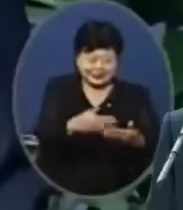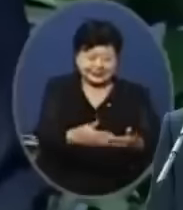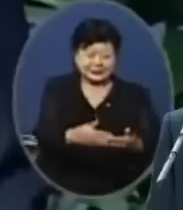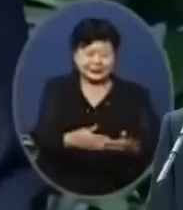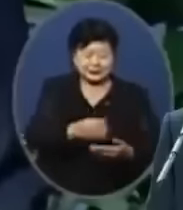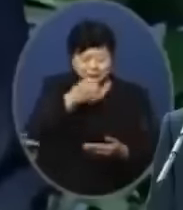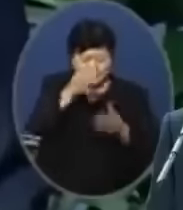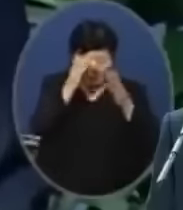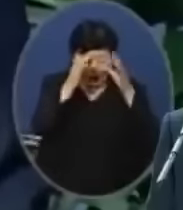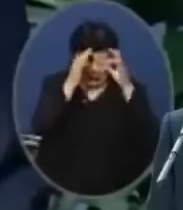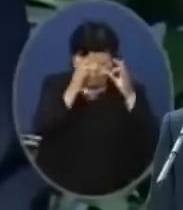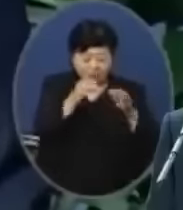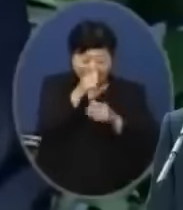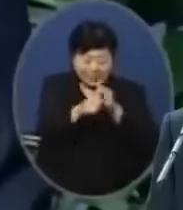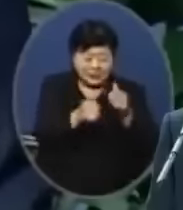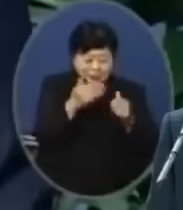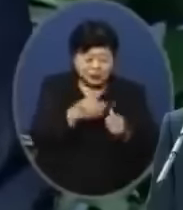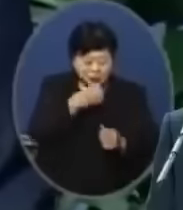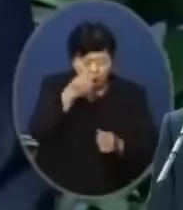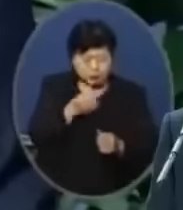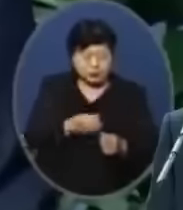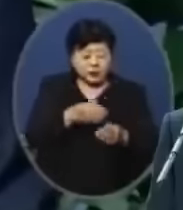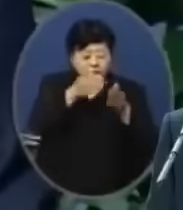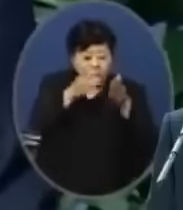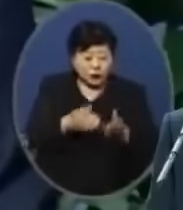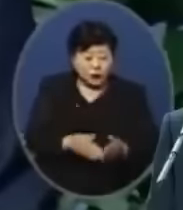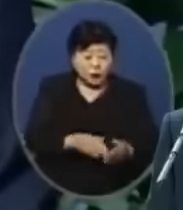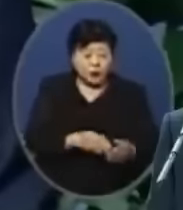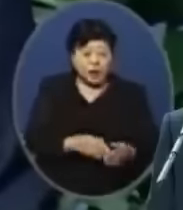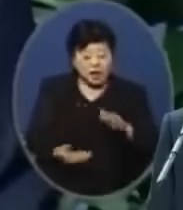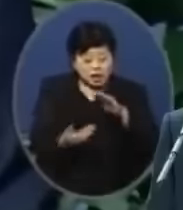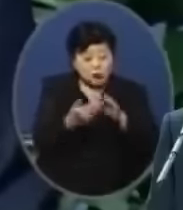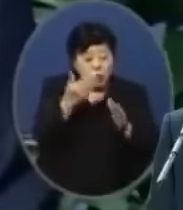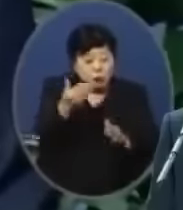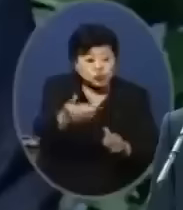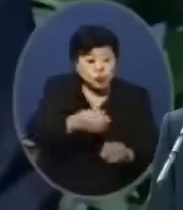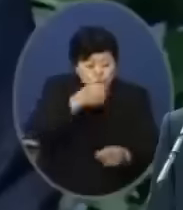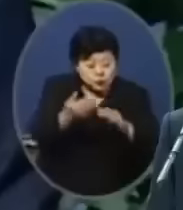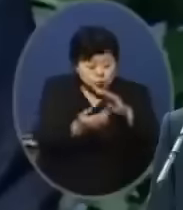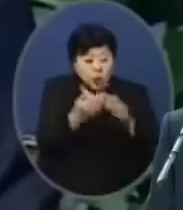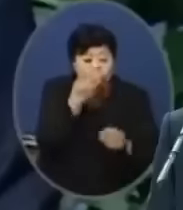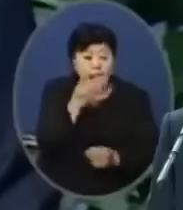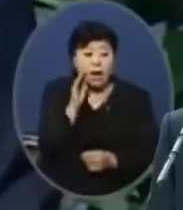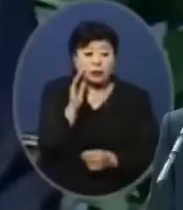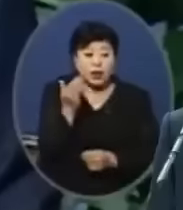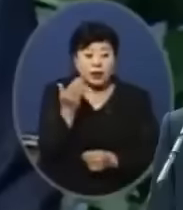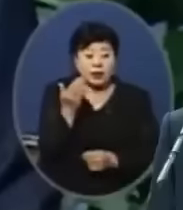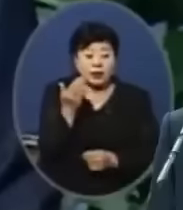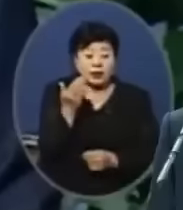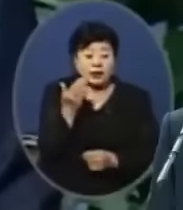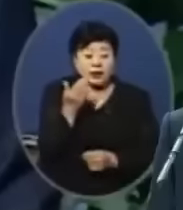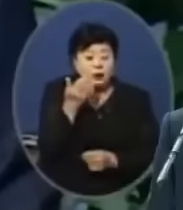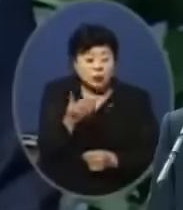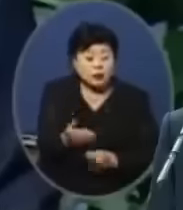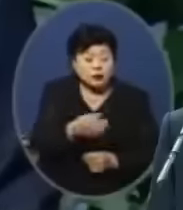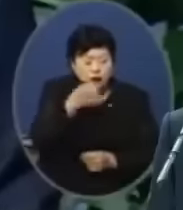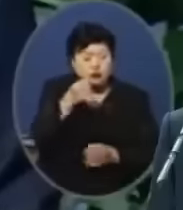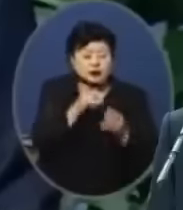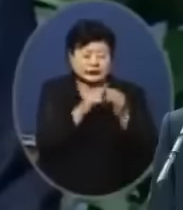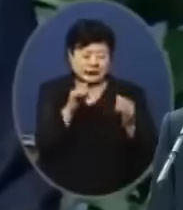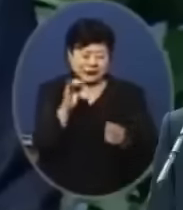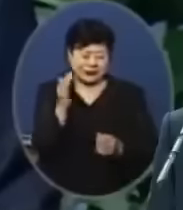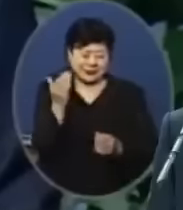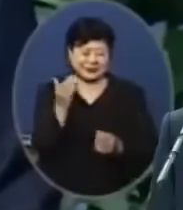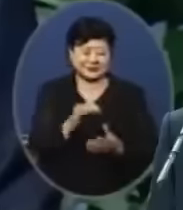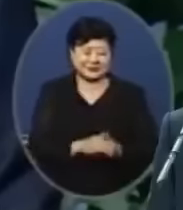그 꿈을 바라보면 하나님이 그 꿈을 통해서 역사해 주셔서 그 꿈이 이루어지게 하는 것입니다. 여러분은 꿈꾸는 자가